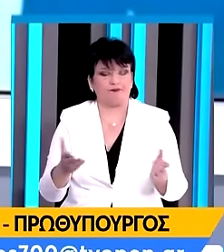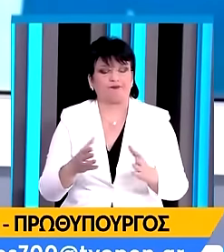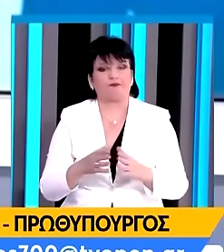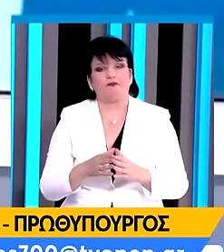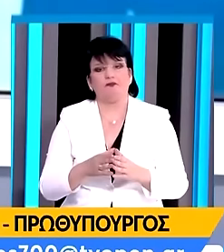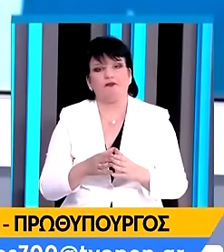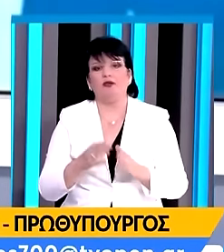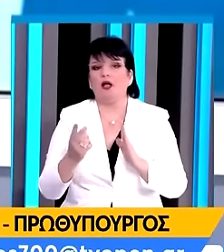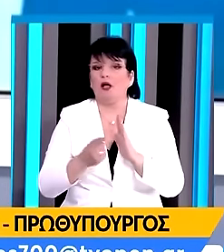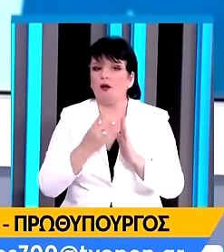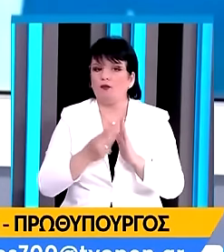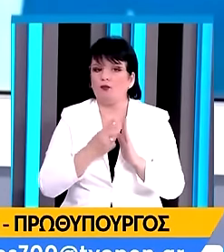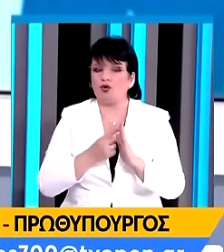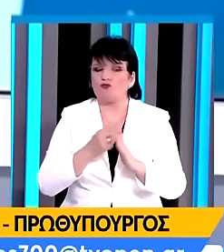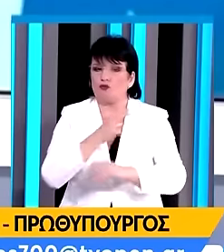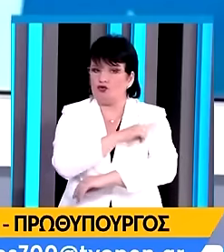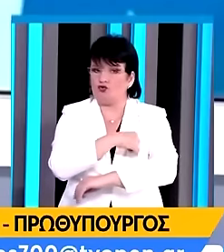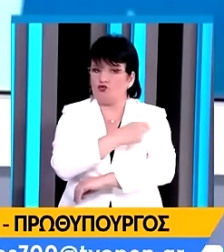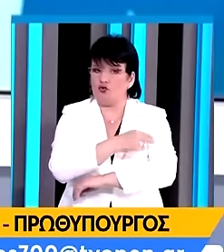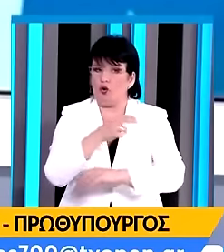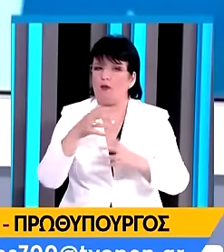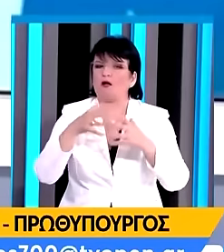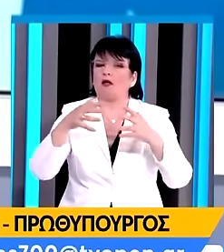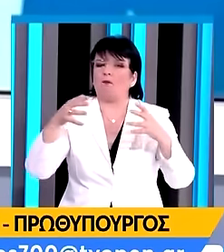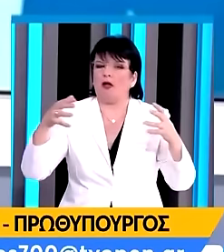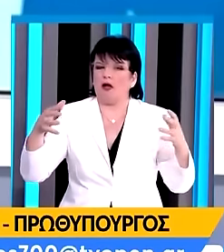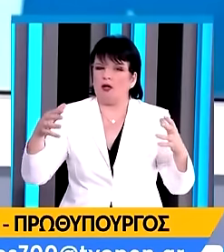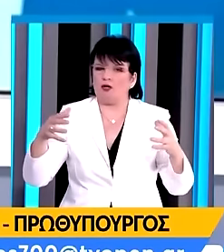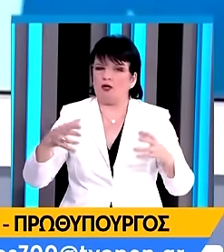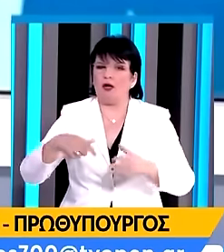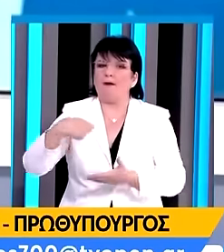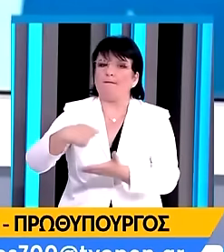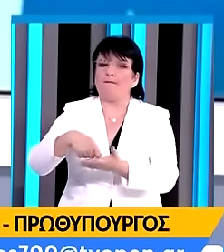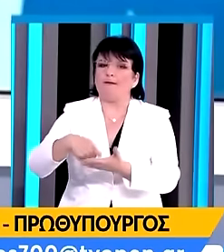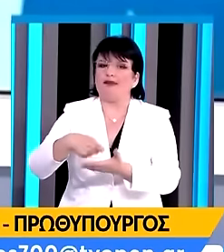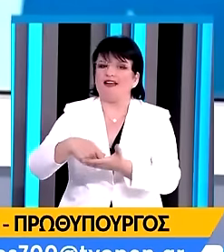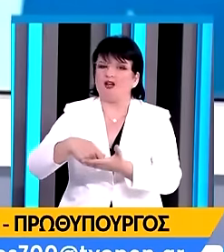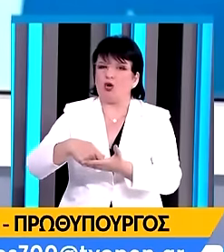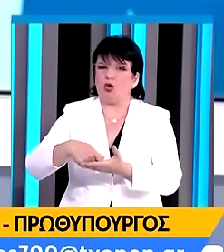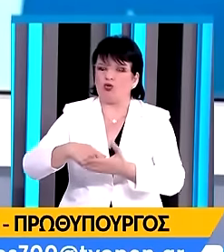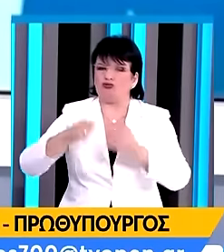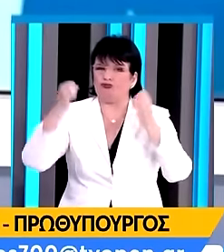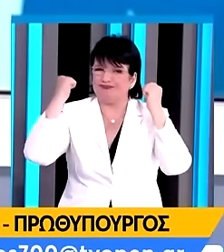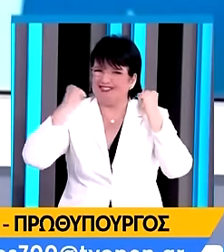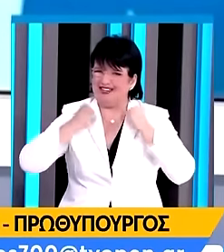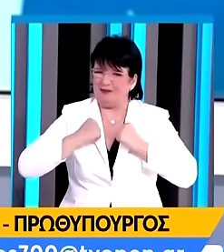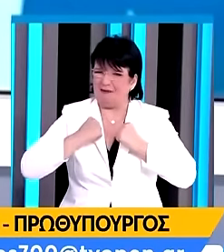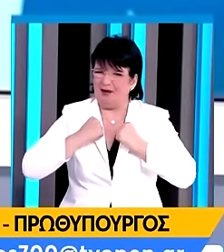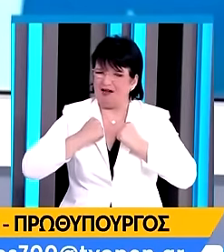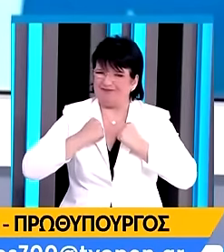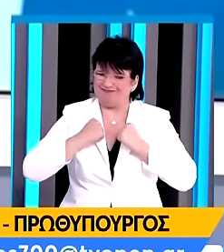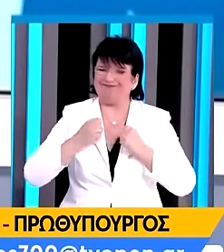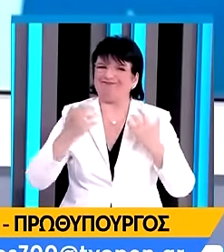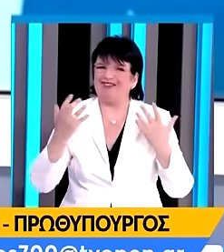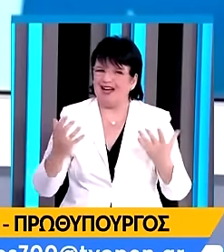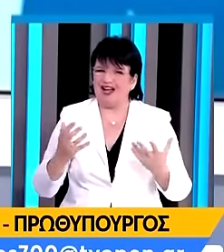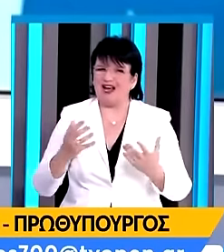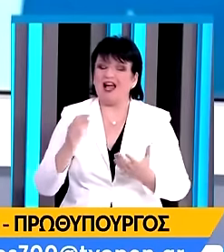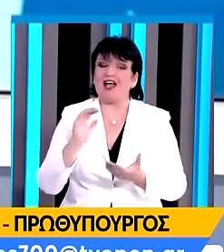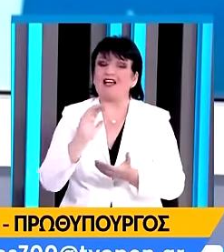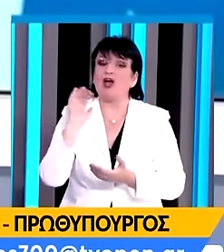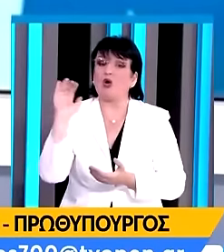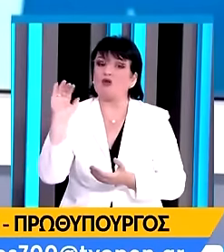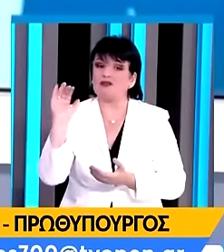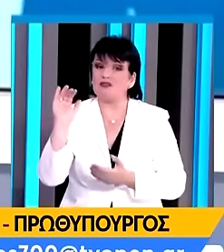προβληματικές. Πολλές φορές τα καλά νοσοκομεία, τα πολύ δημοφιλή νοσοκομεία, πληρώνουν και το τίμημα της φήμης τους. Αλλά άμα πάτε να δείτε, και σας ζητώ να κάνετε